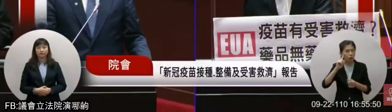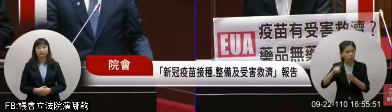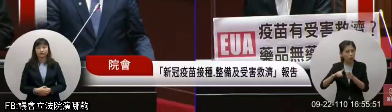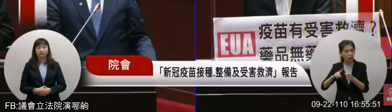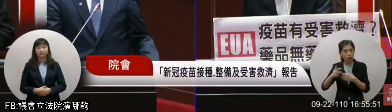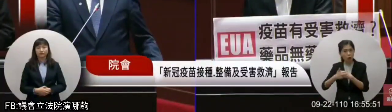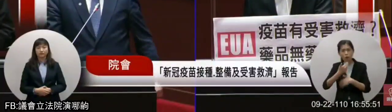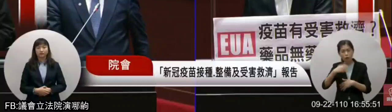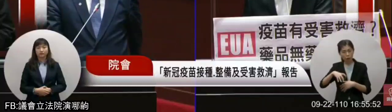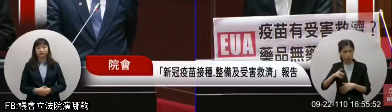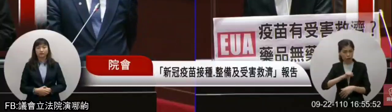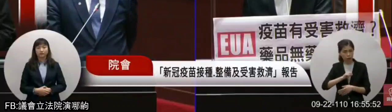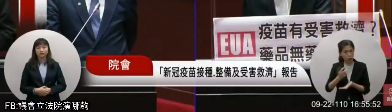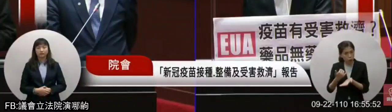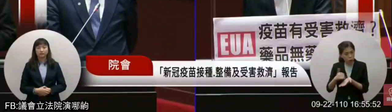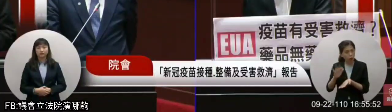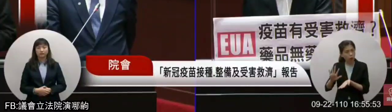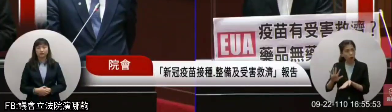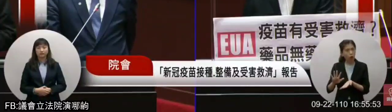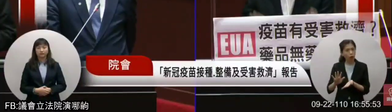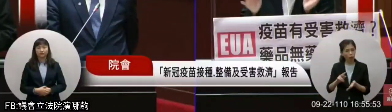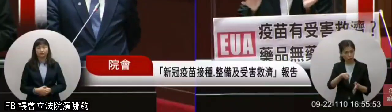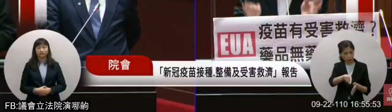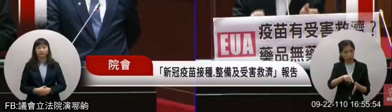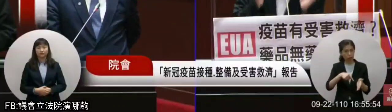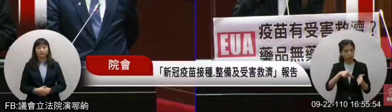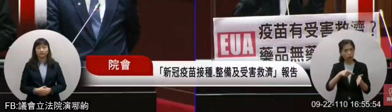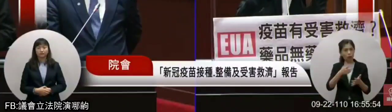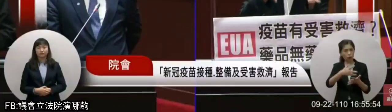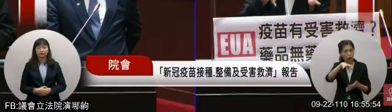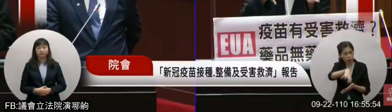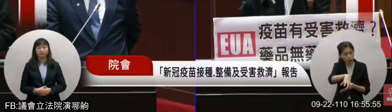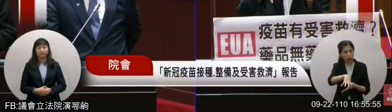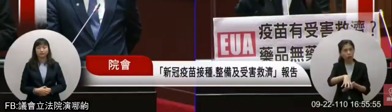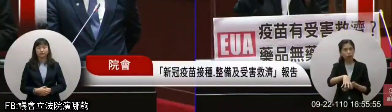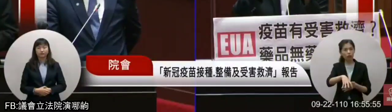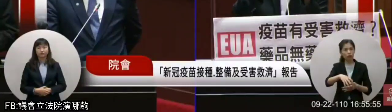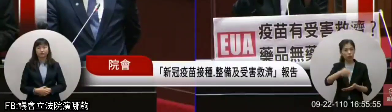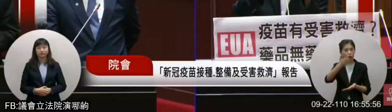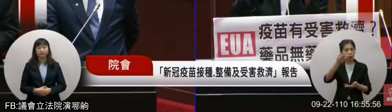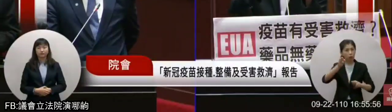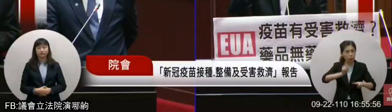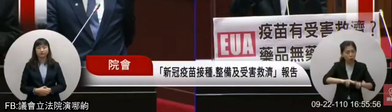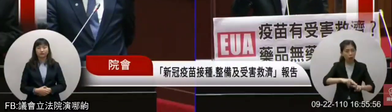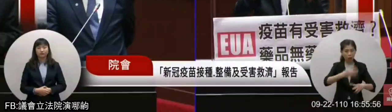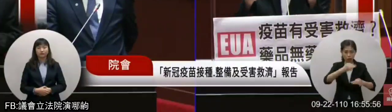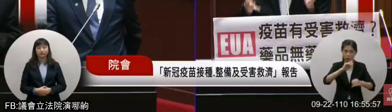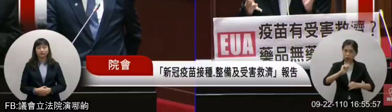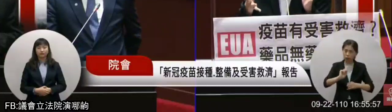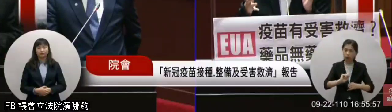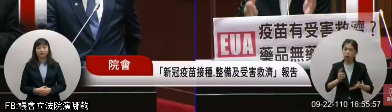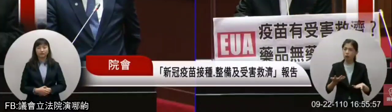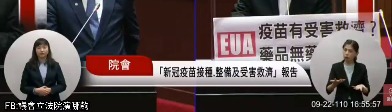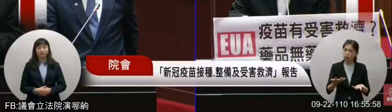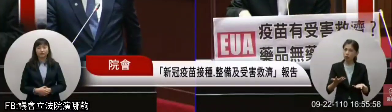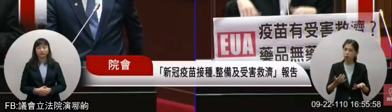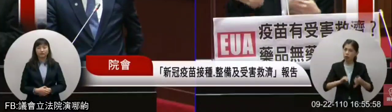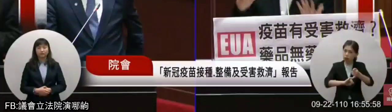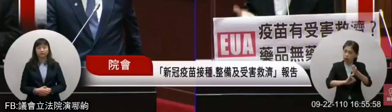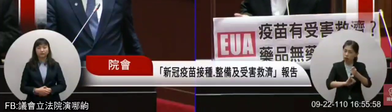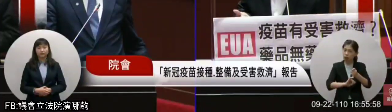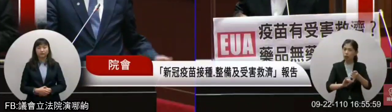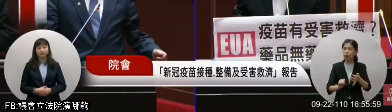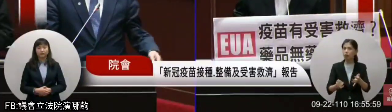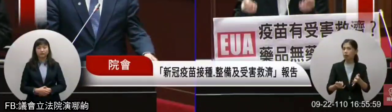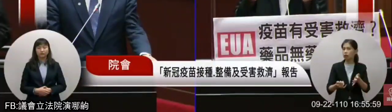己也有编预算，要用到什么时候？用到我们上网预约 的这个人次数多达几